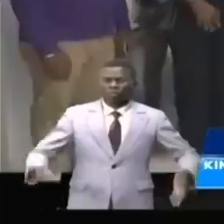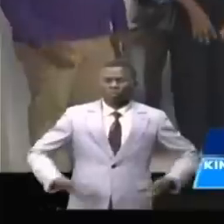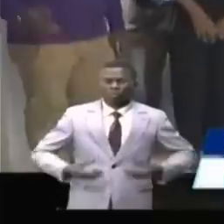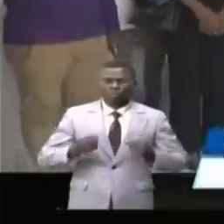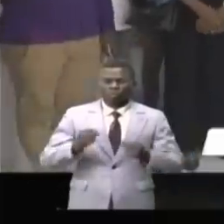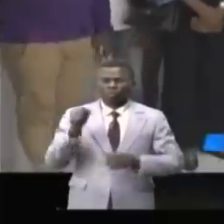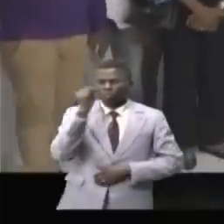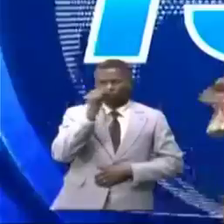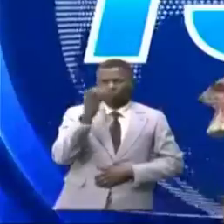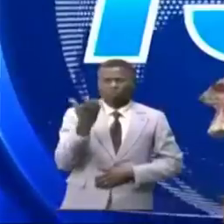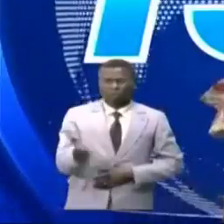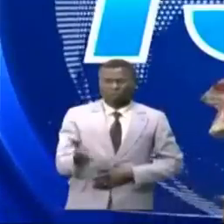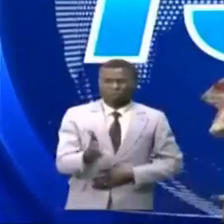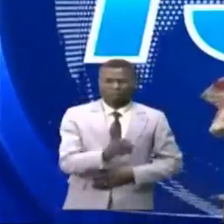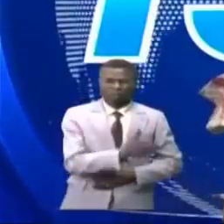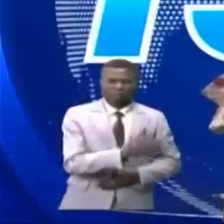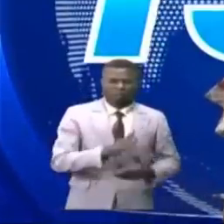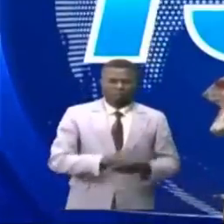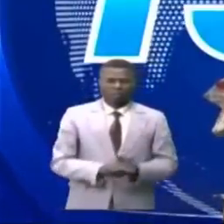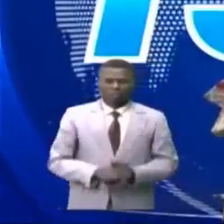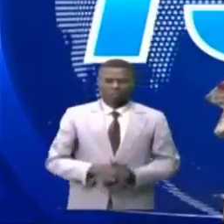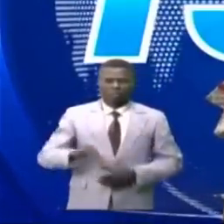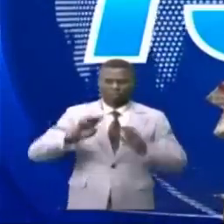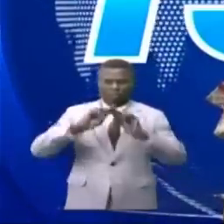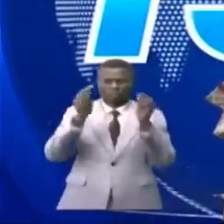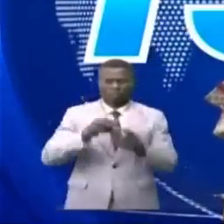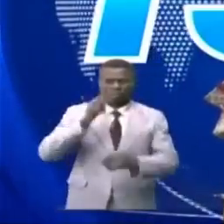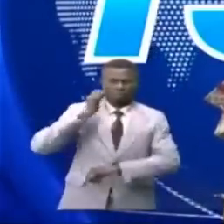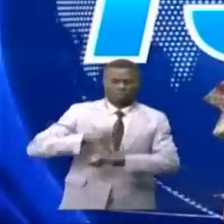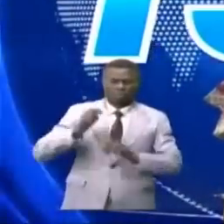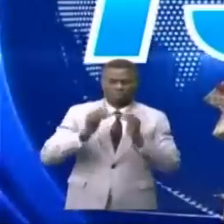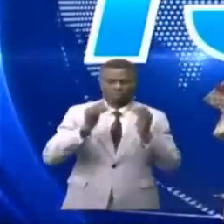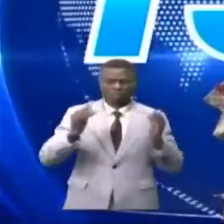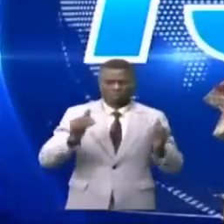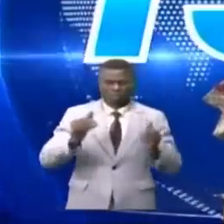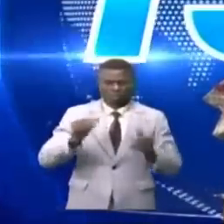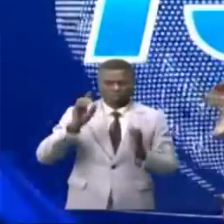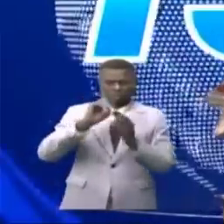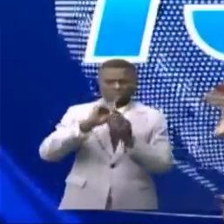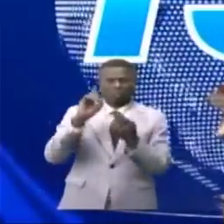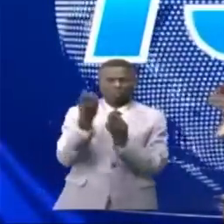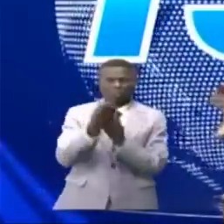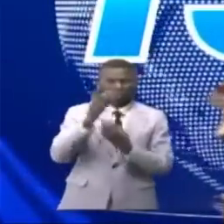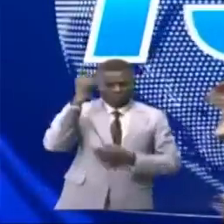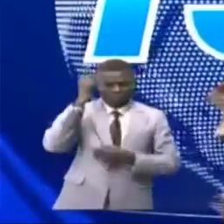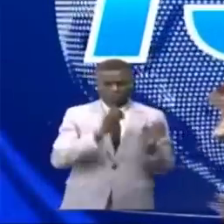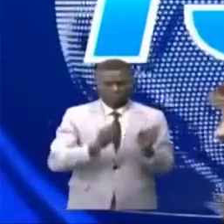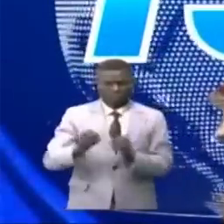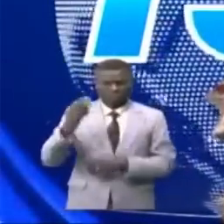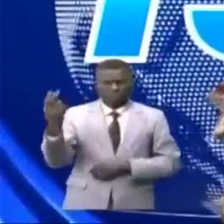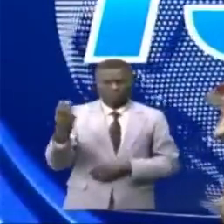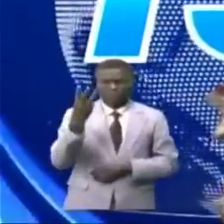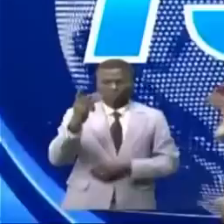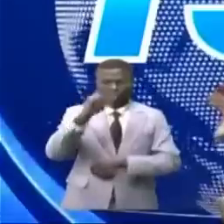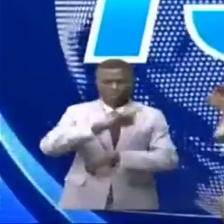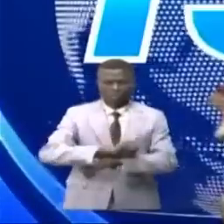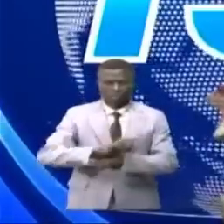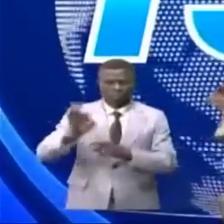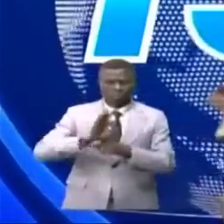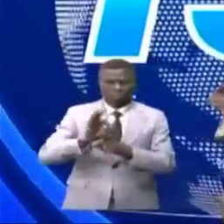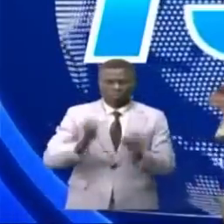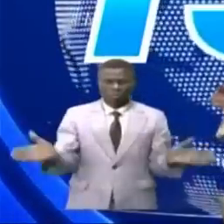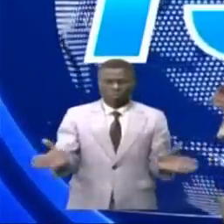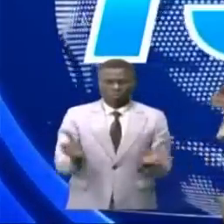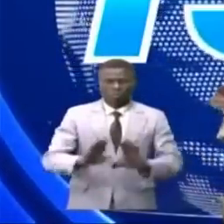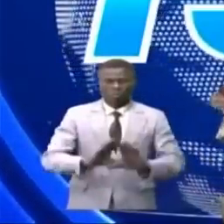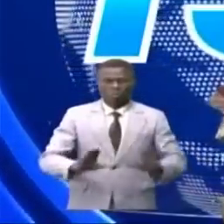bon enfant. La commission Justice et Paix du diocèse de Kinshasa organise pendant 3 jours un atelier de